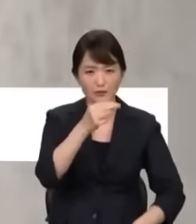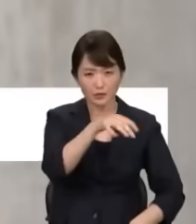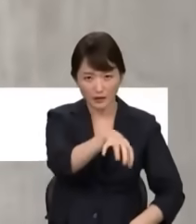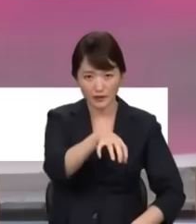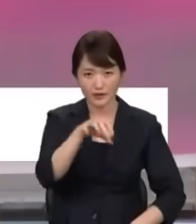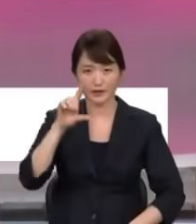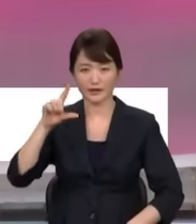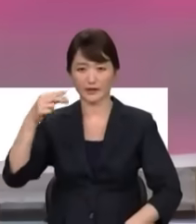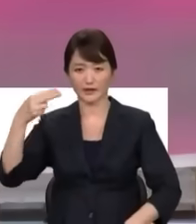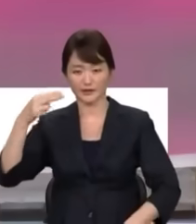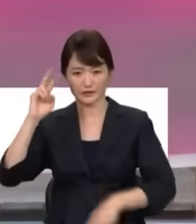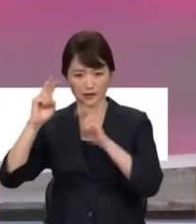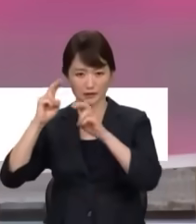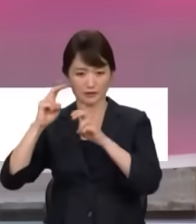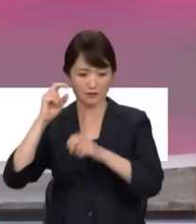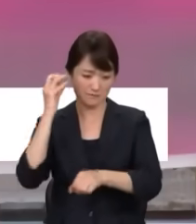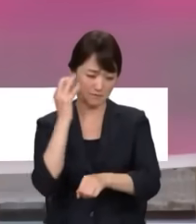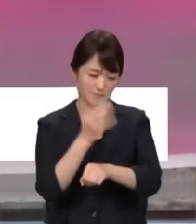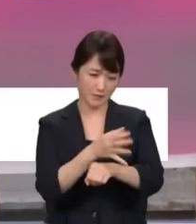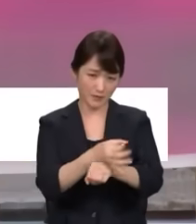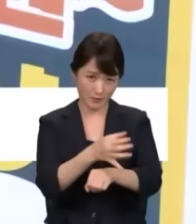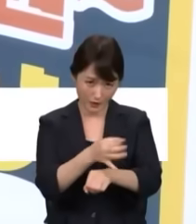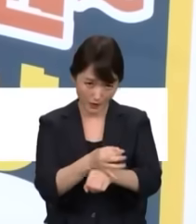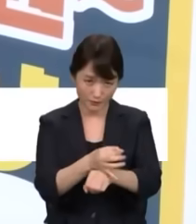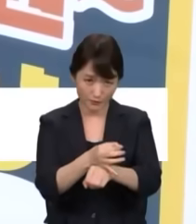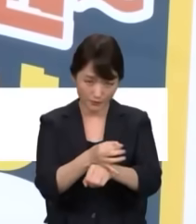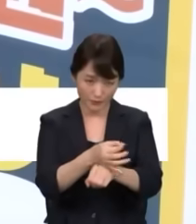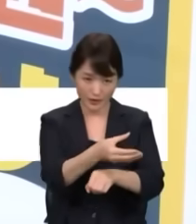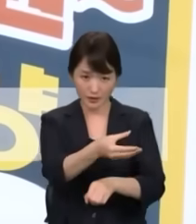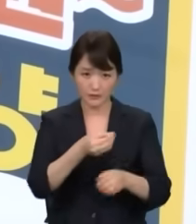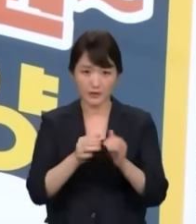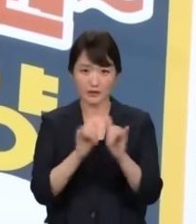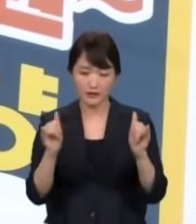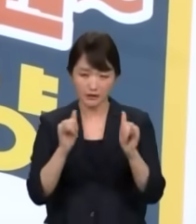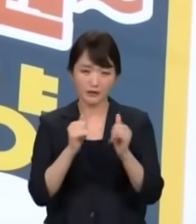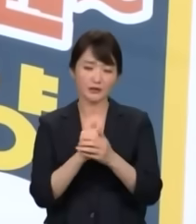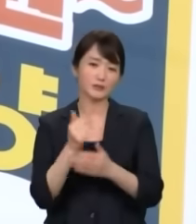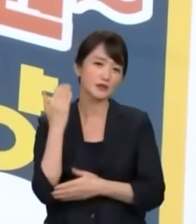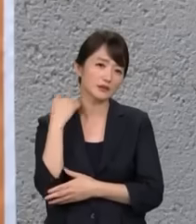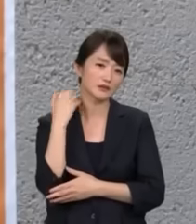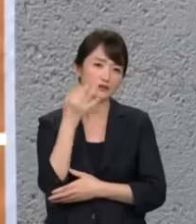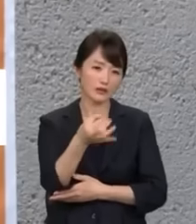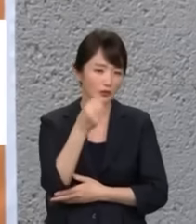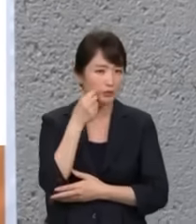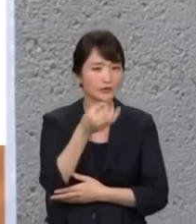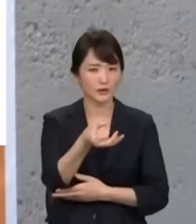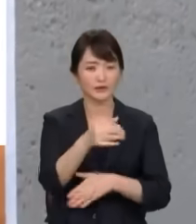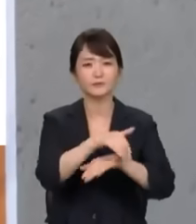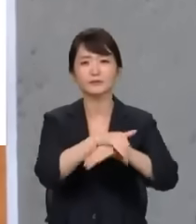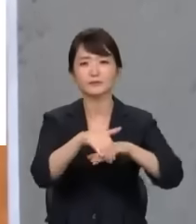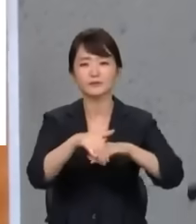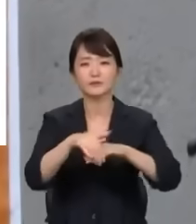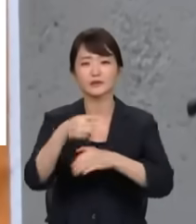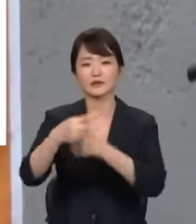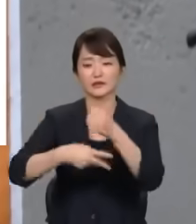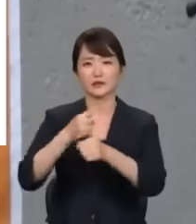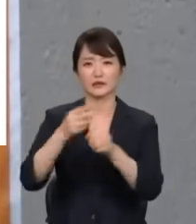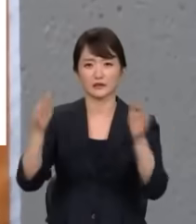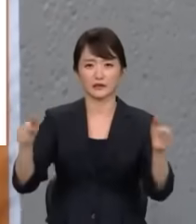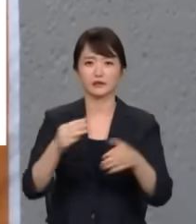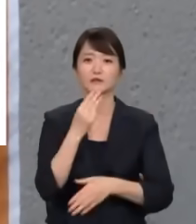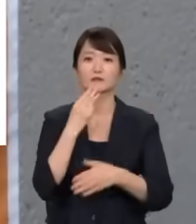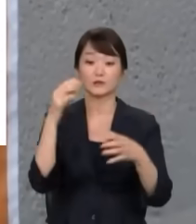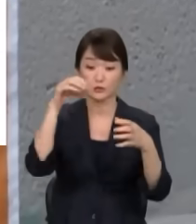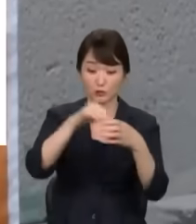LH가 아예 무제한으로 사들여 임차인에게 전월세로 풀기로 했습니다. 앞으로 2년간 서울을